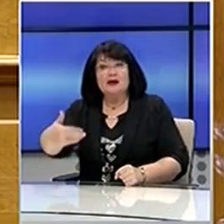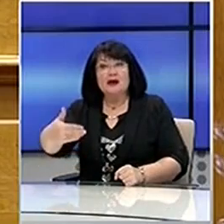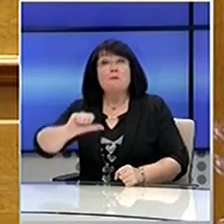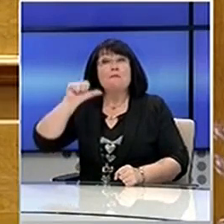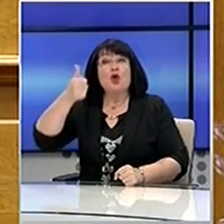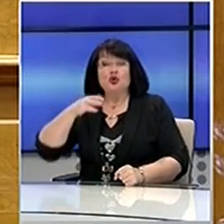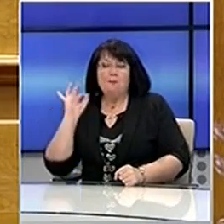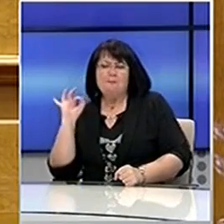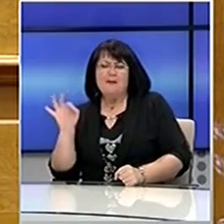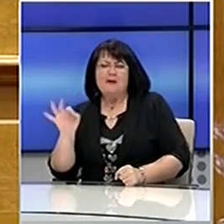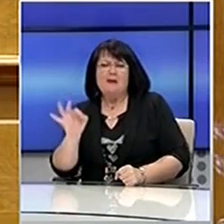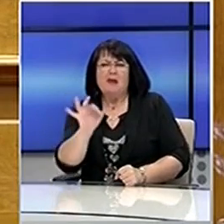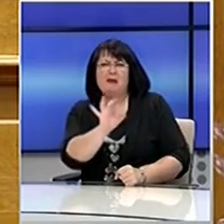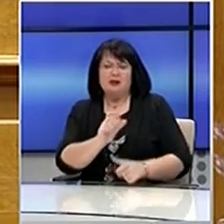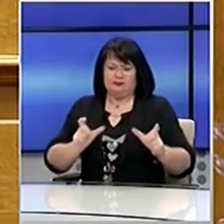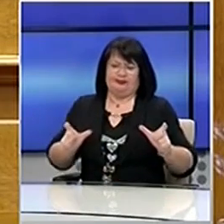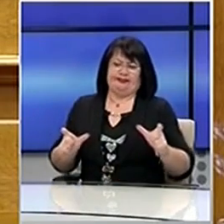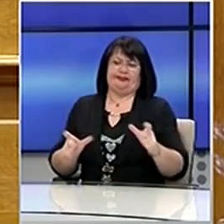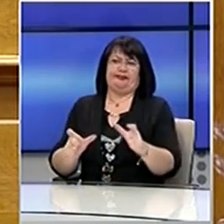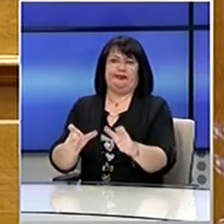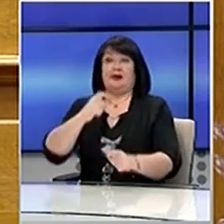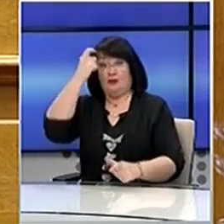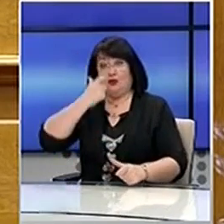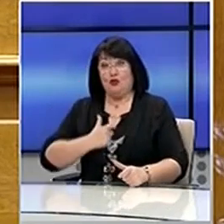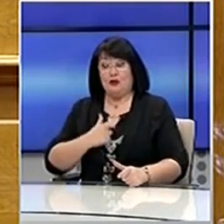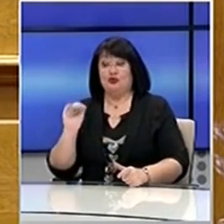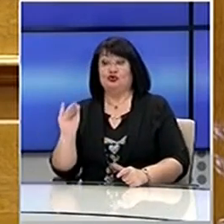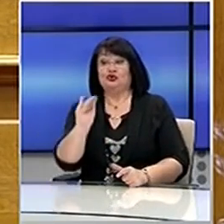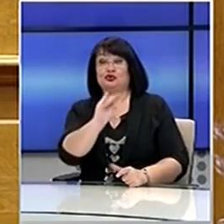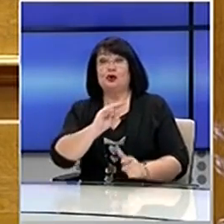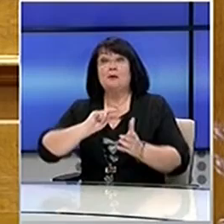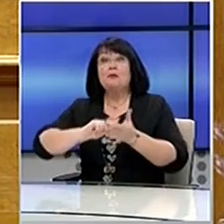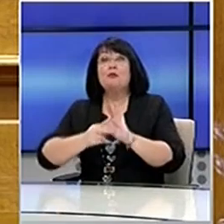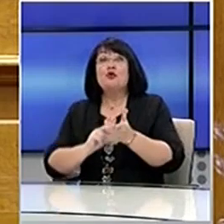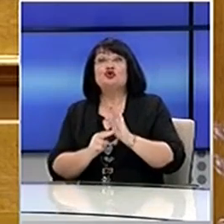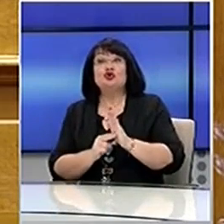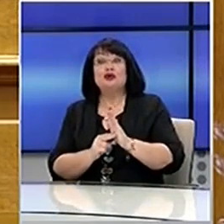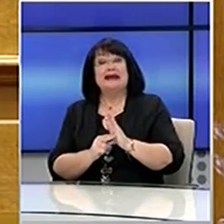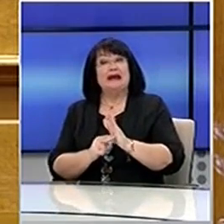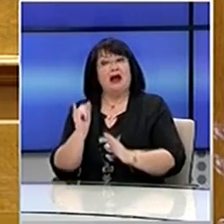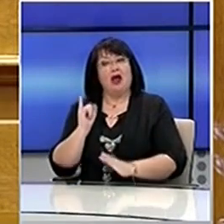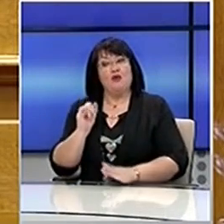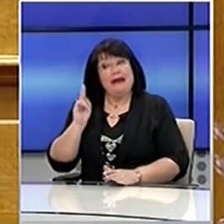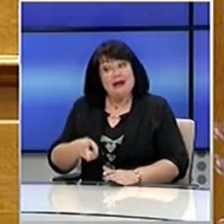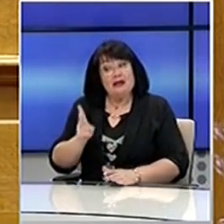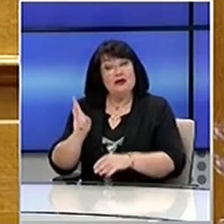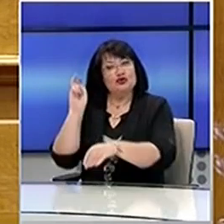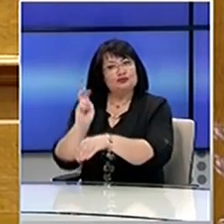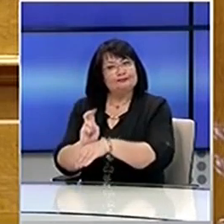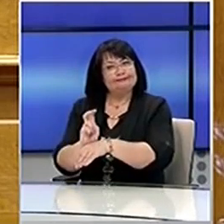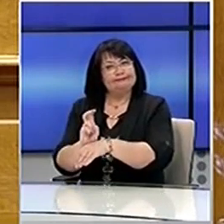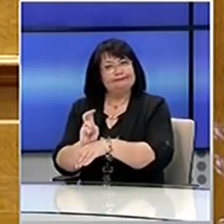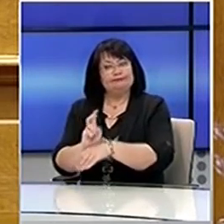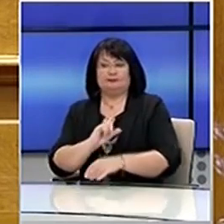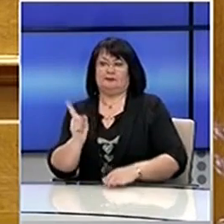του πρώτου κύματος, εγώ ο ίδιος προειδοποιούσα ότι δεν έχουμε αφήσει ακόμα τον κίνδυνο πίσω μας και